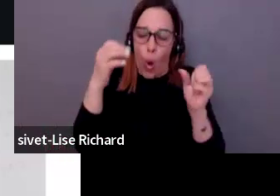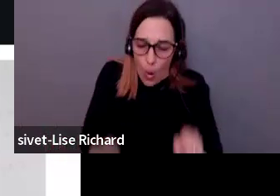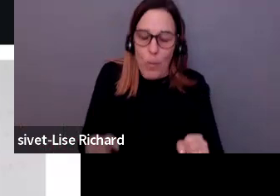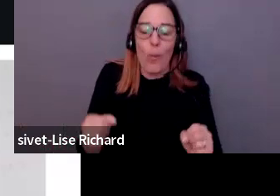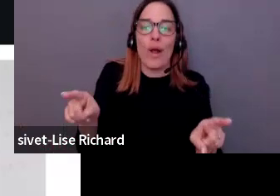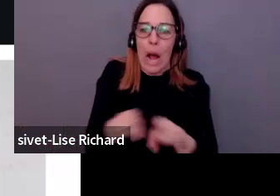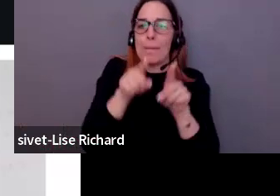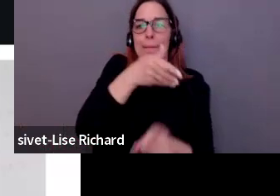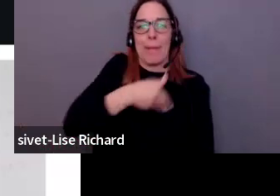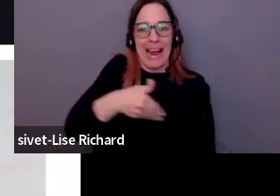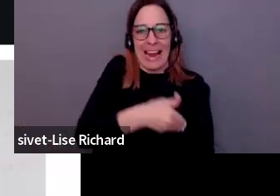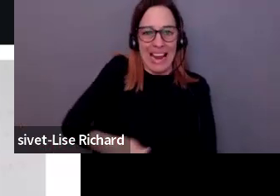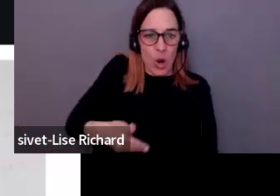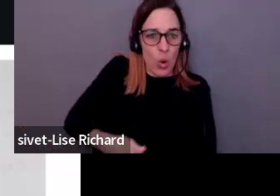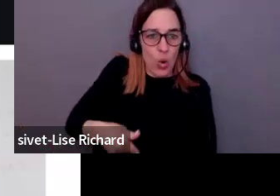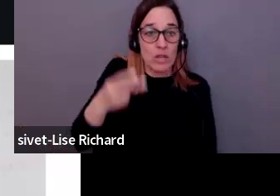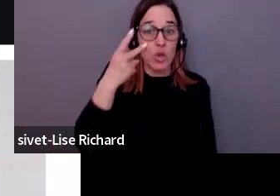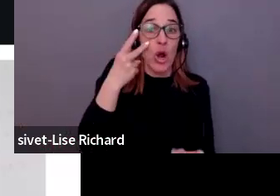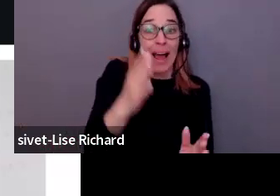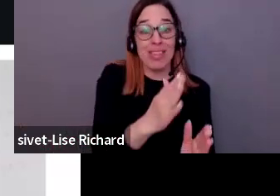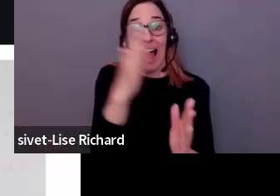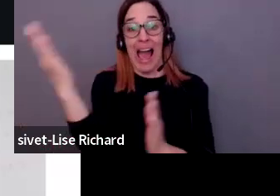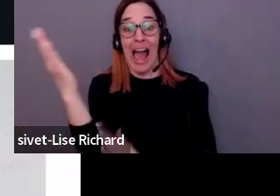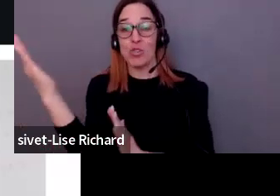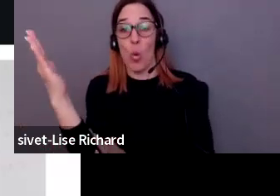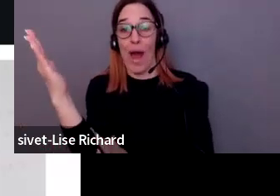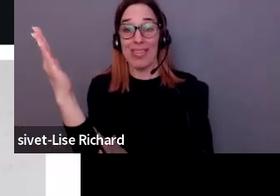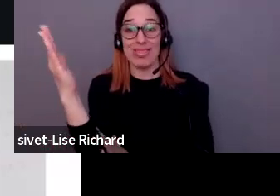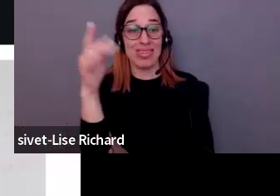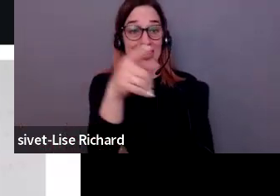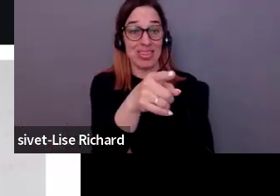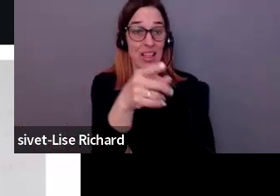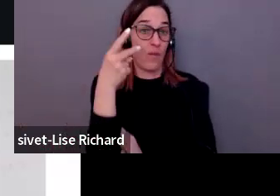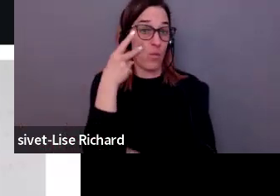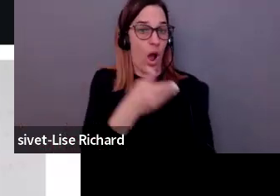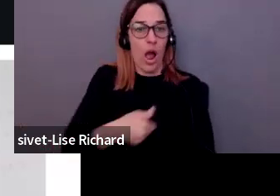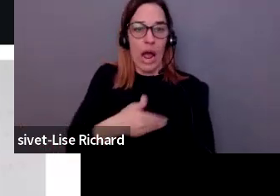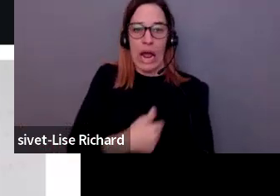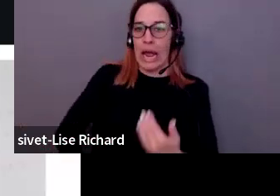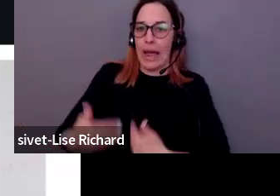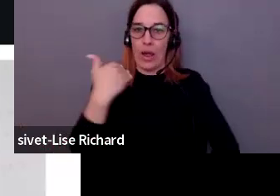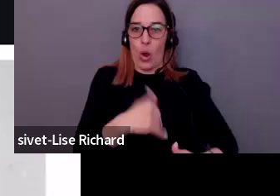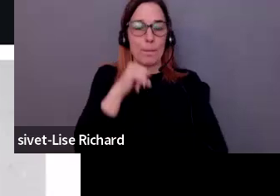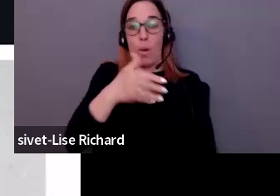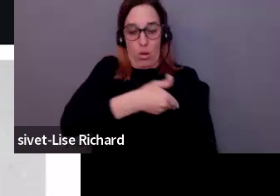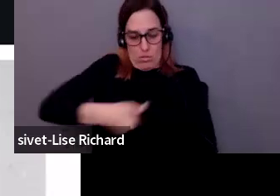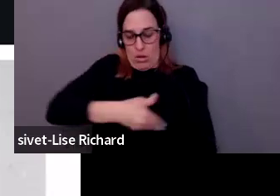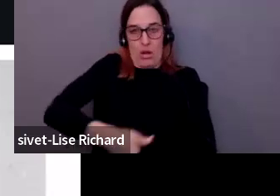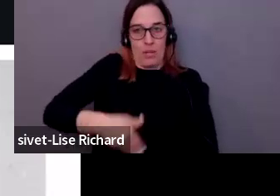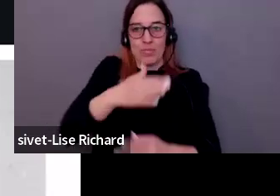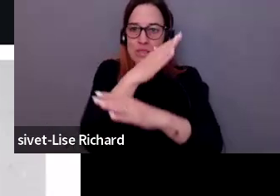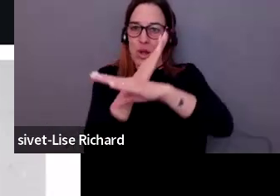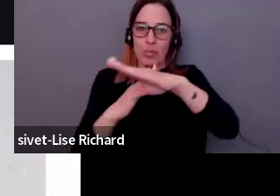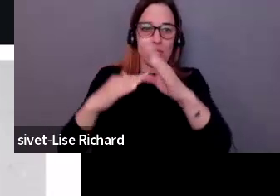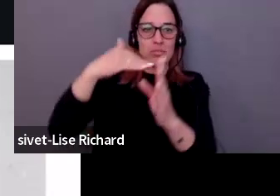rayures quand on regarde la photo de Beyoncé complètement à droite. Elle porte des rayures, mais pas complètement à l'horizontale. On vient